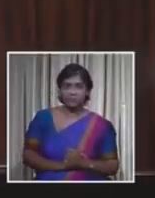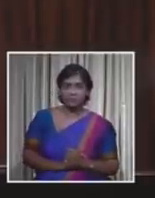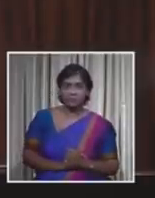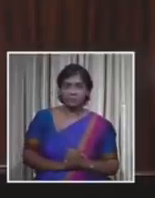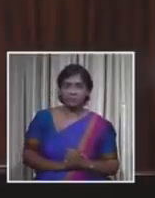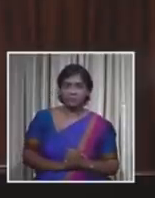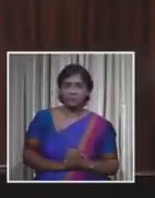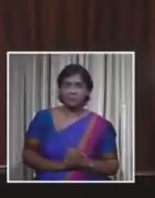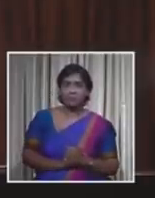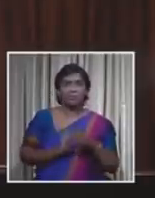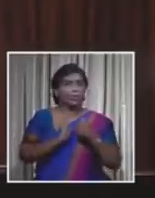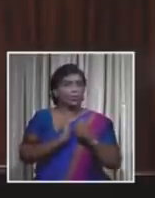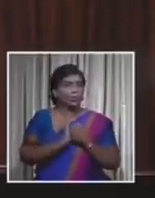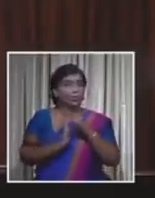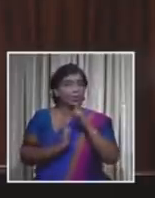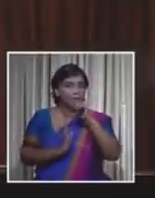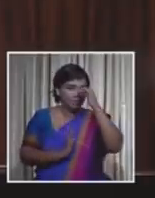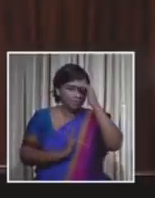ගරු කතානායකතුමනි.